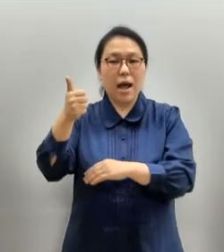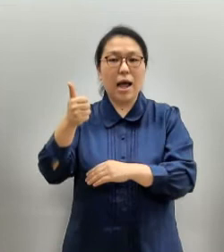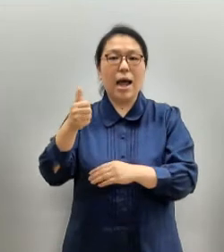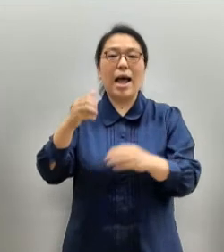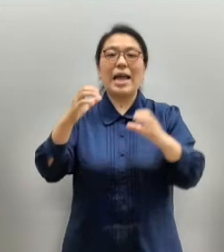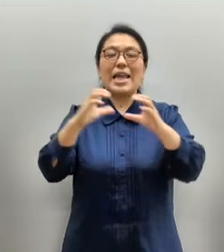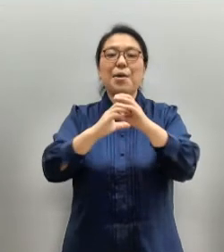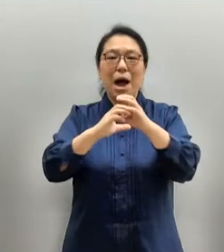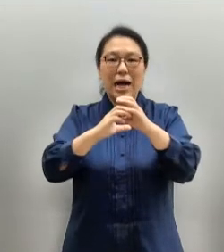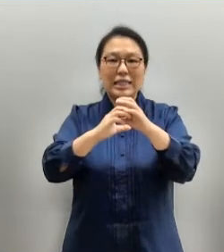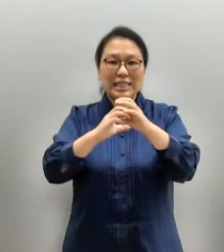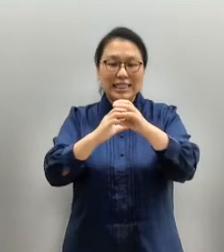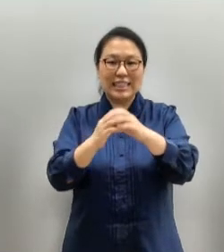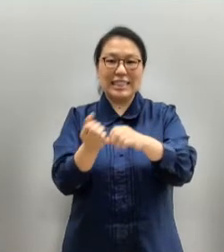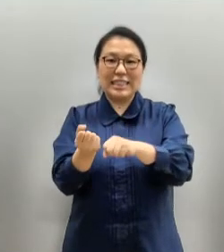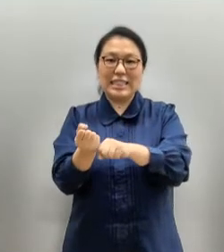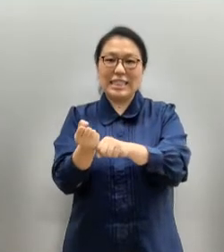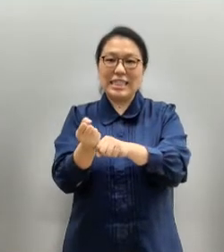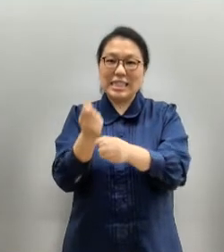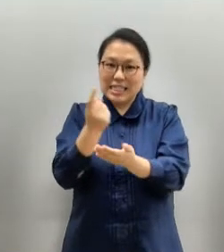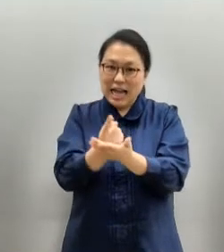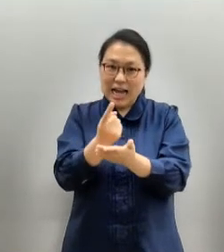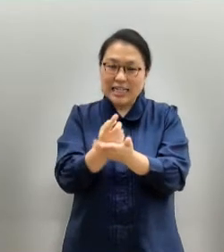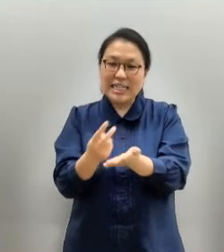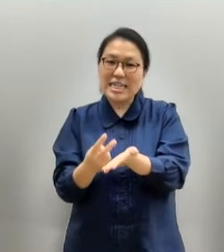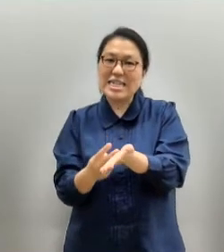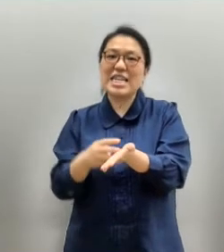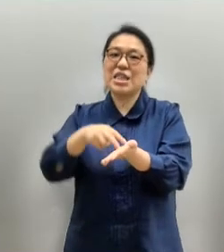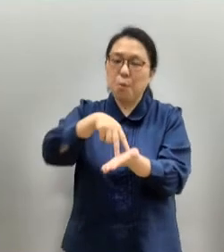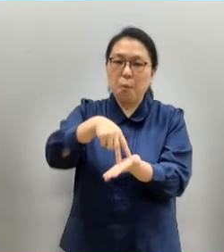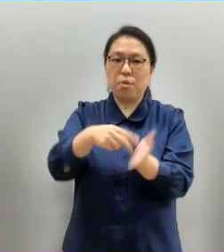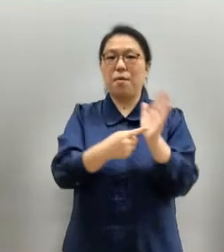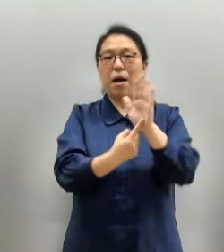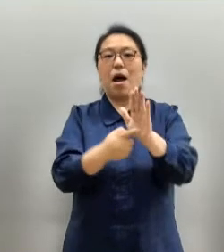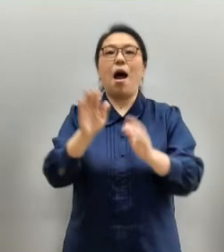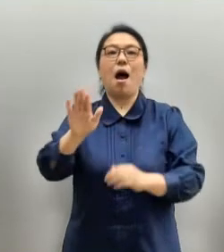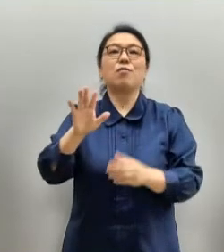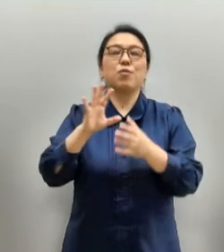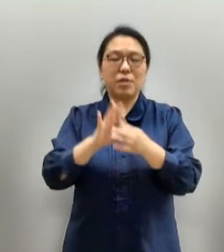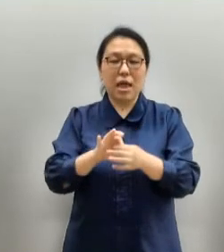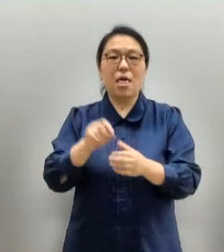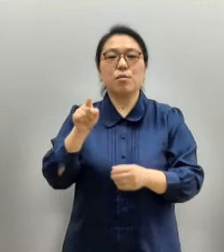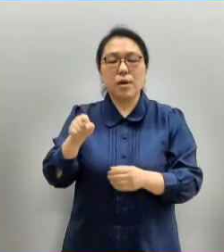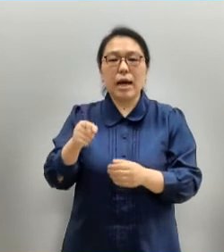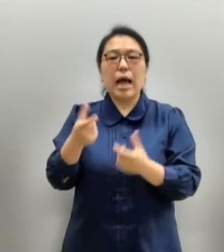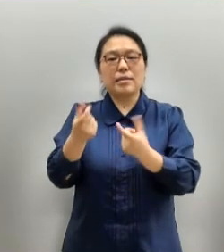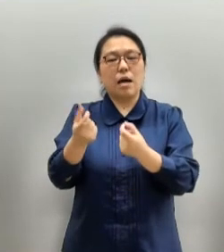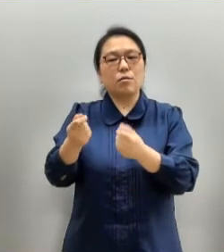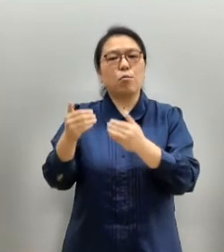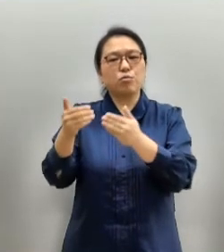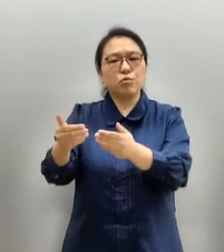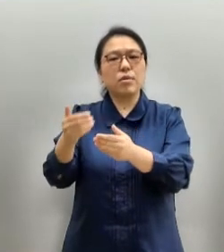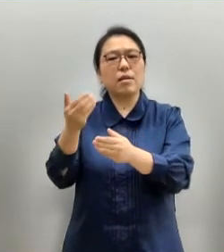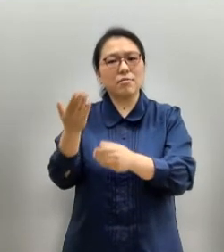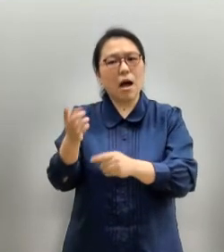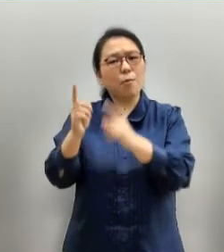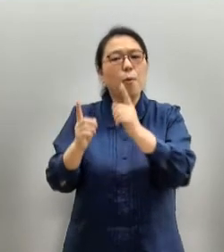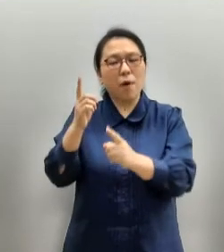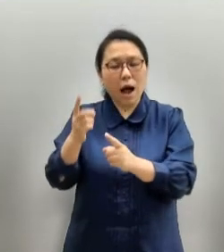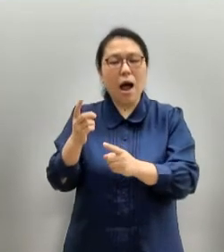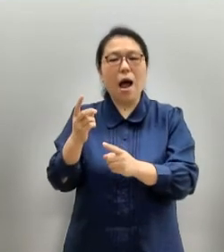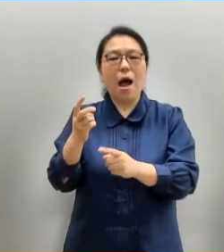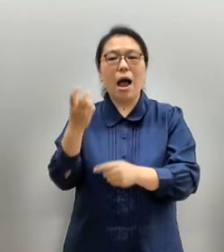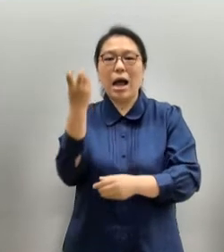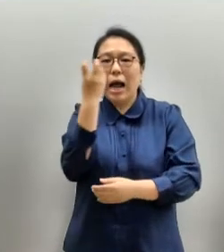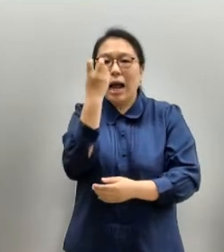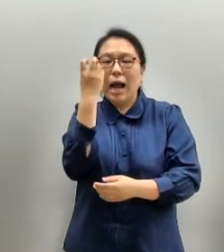木再起を行えておりますが、それが的確に行われていることを監査の業務を